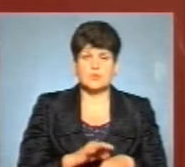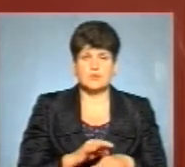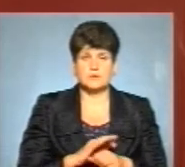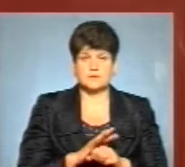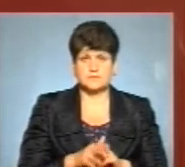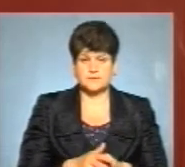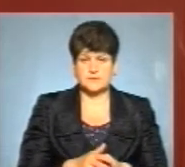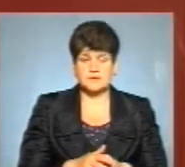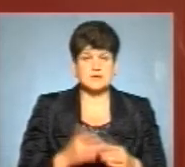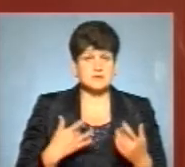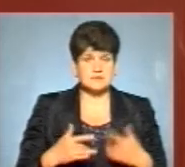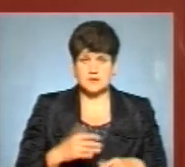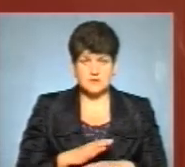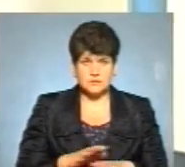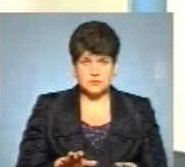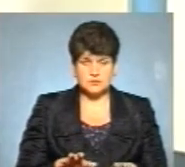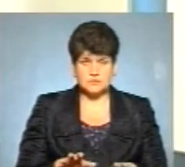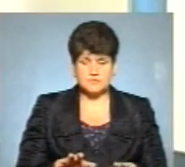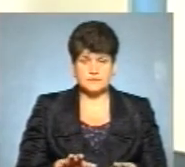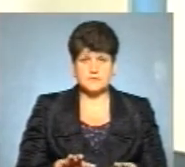COVID-19. Тобто звільнень таки не було?